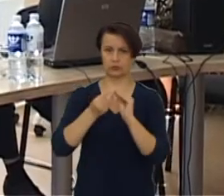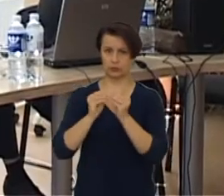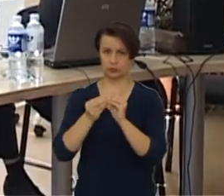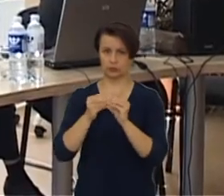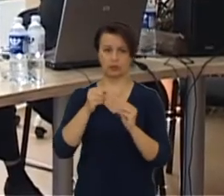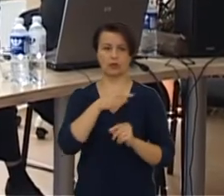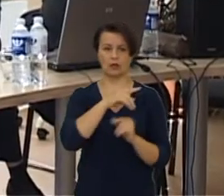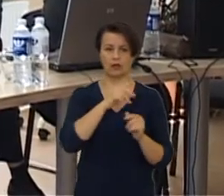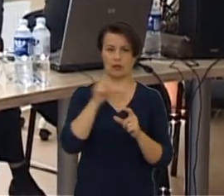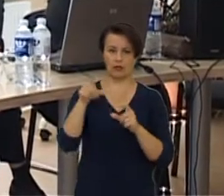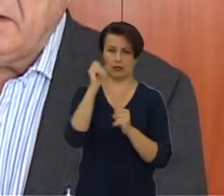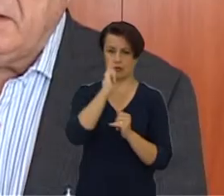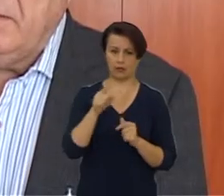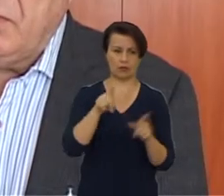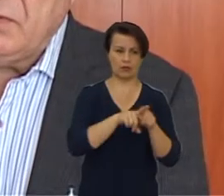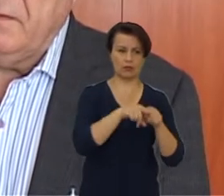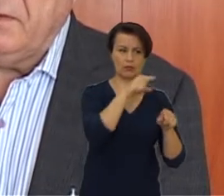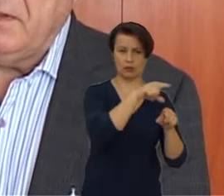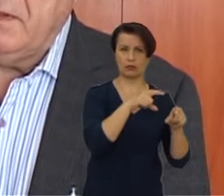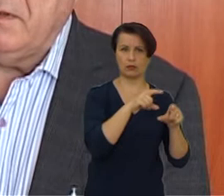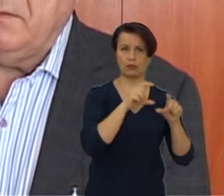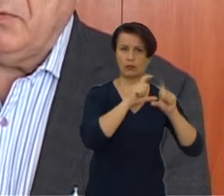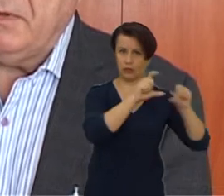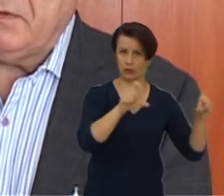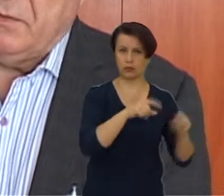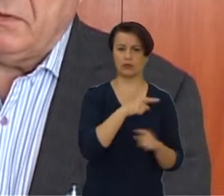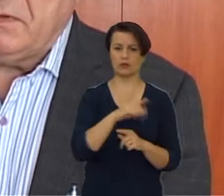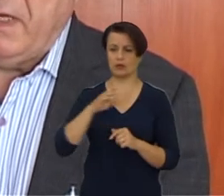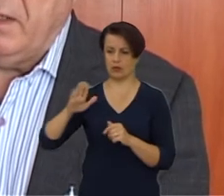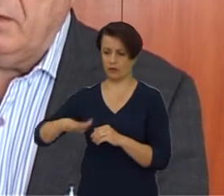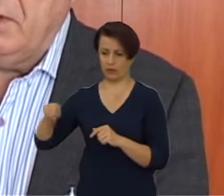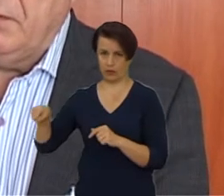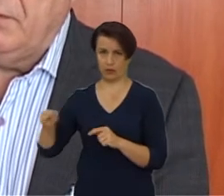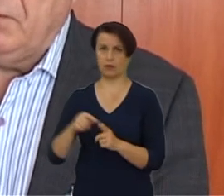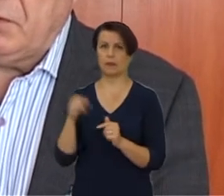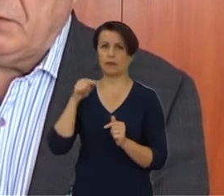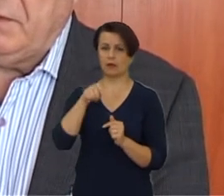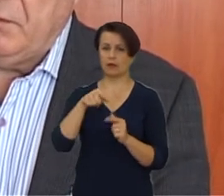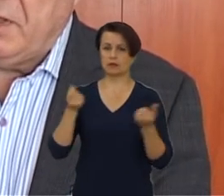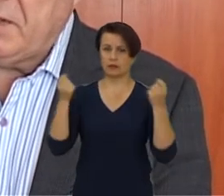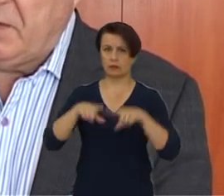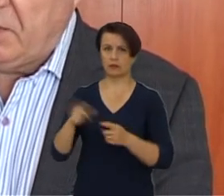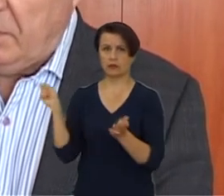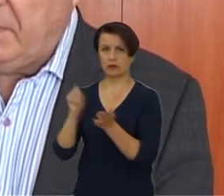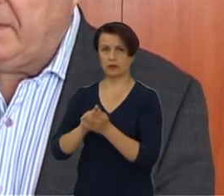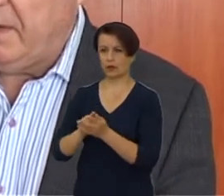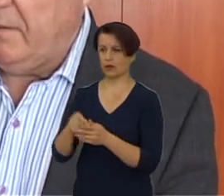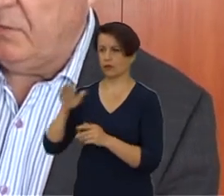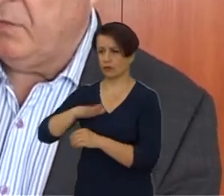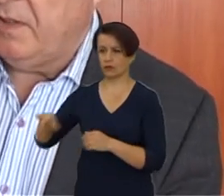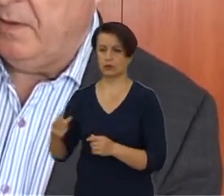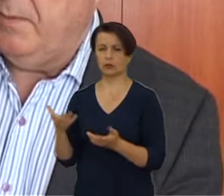toje vietovėje, tai jinai sudaro sutartis tarp įmonės ir mokyklos ir mokinio ir jinai privalo surasti